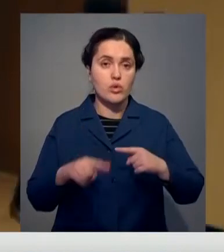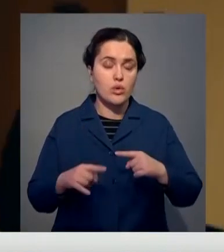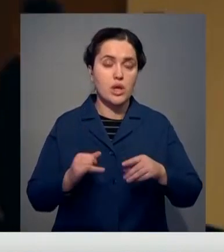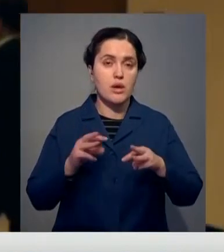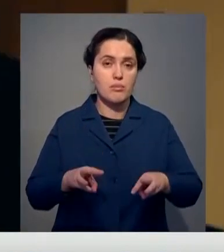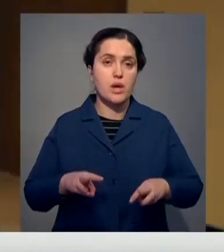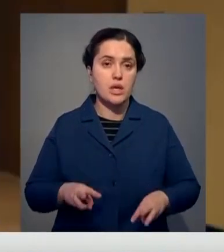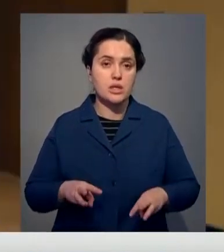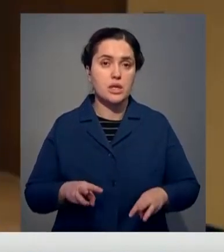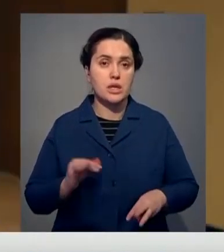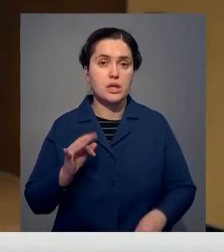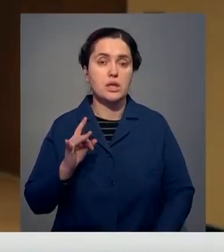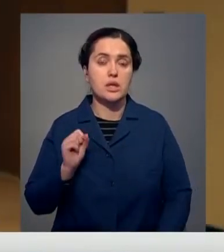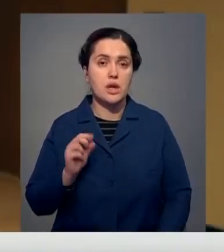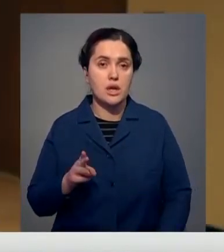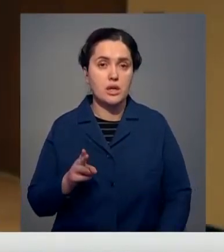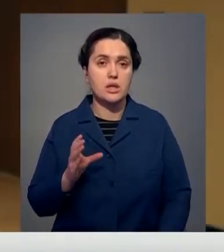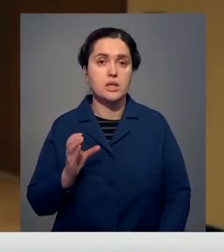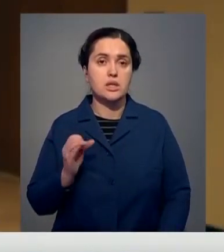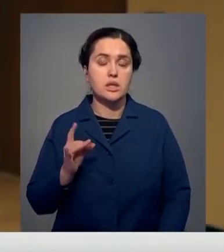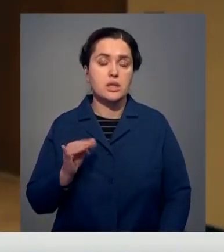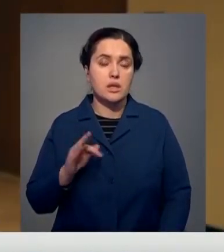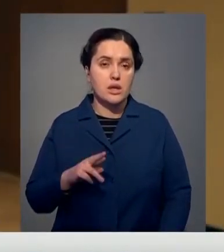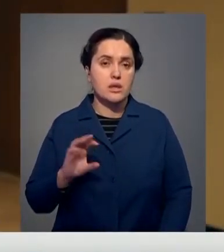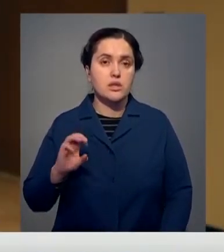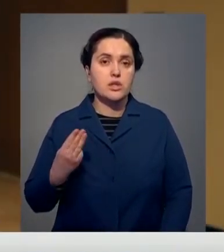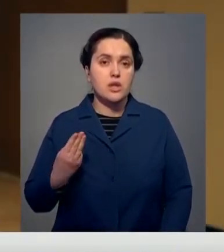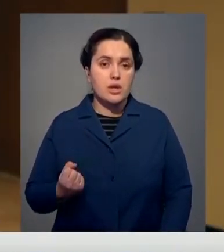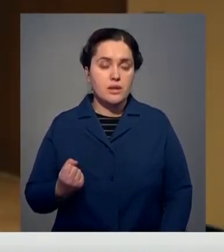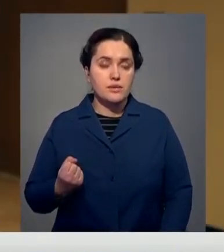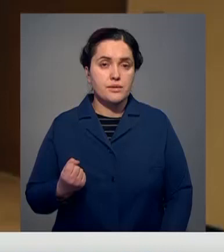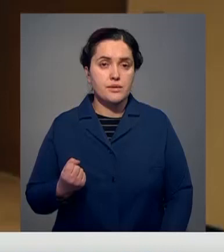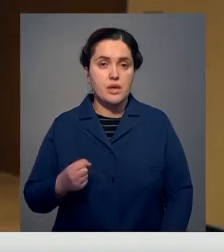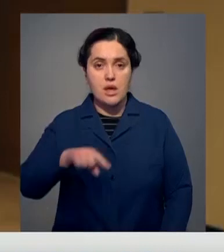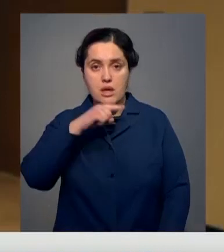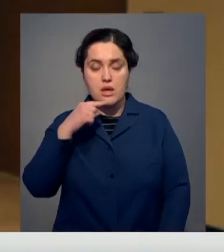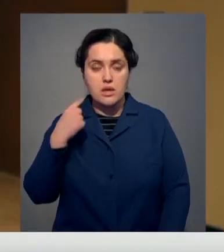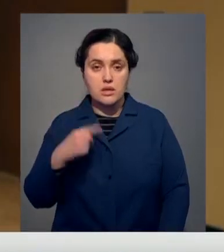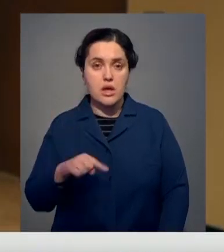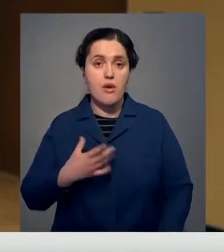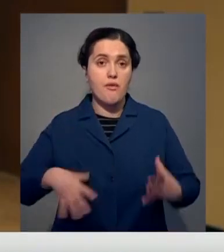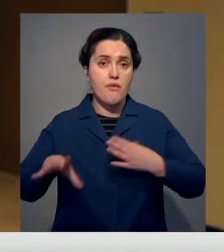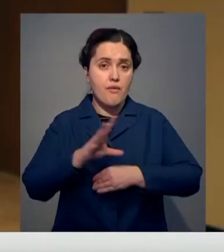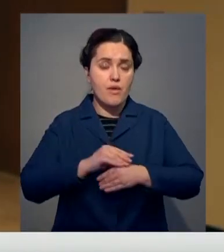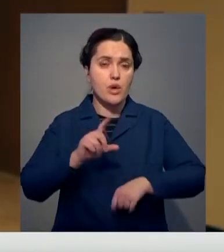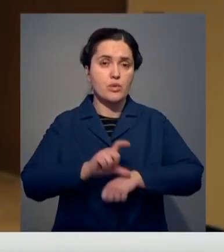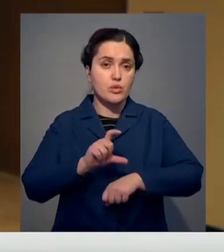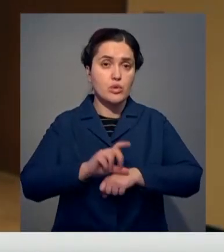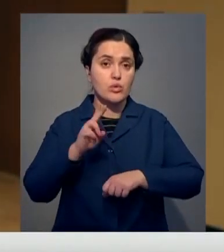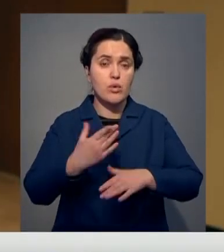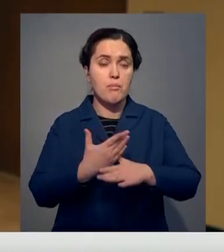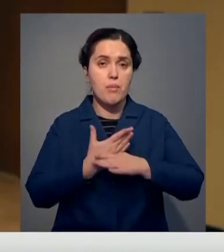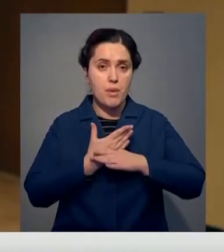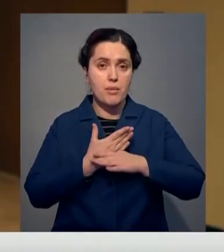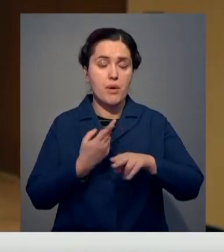правительства стран Ирака, Сирии, США, России, все, кто Турции, которые нам помогали